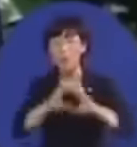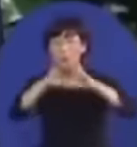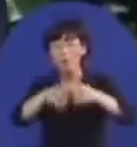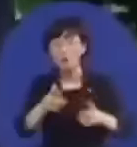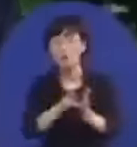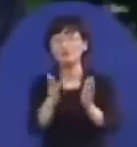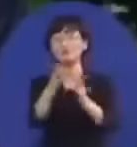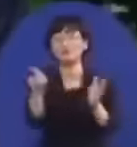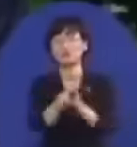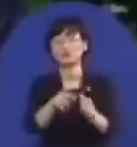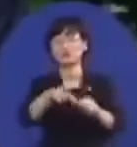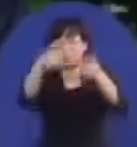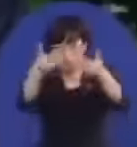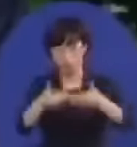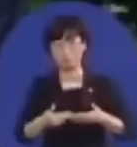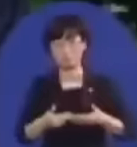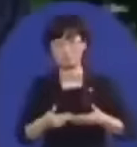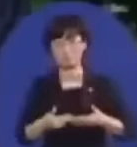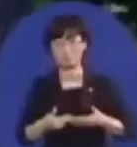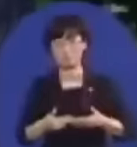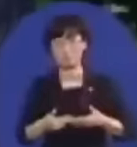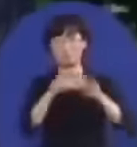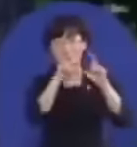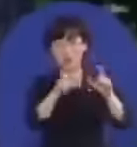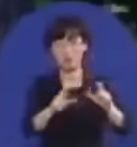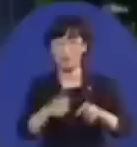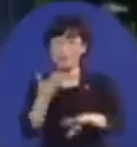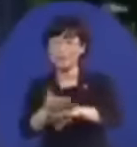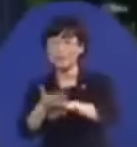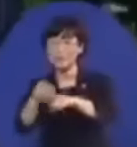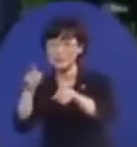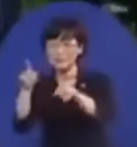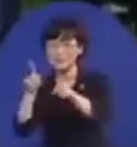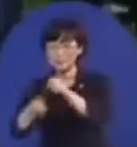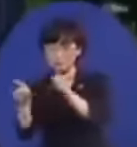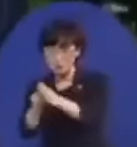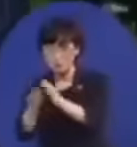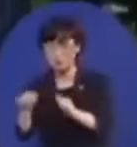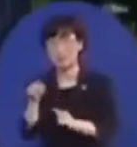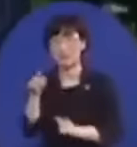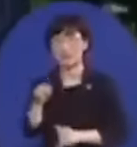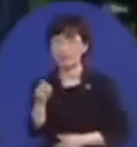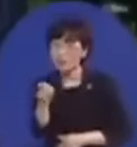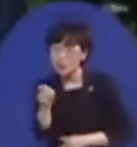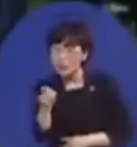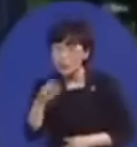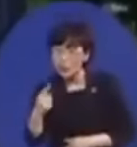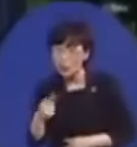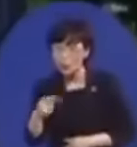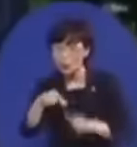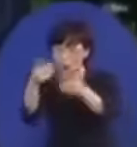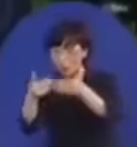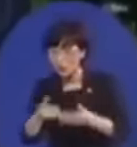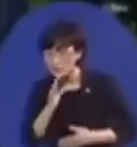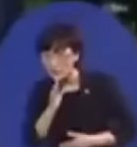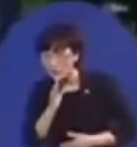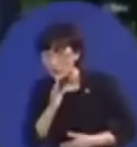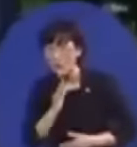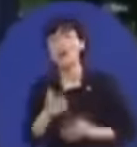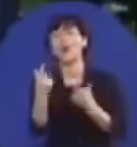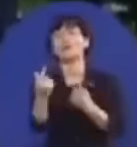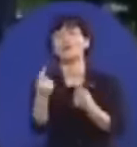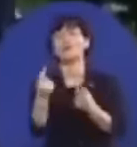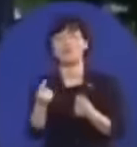구원 받습니다. 다 타종교 사람 그 종교도 믿으면 구원이